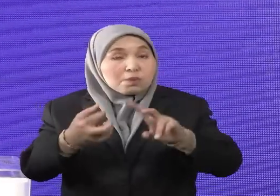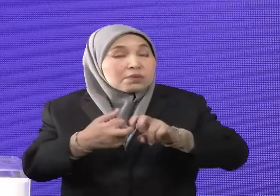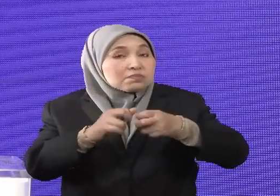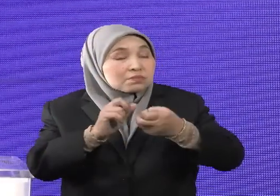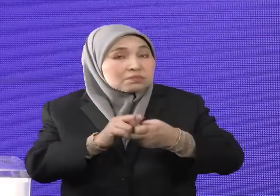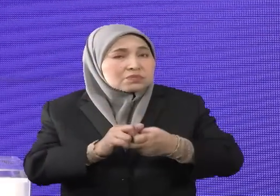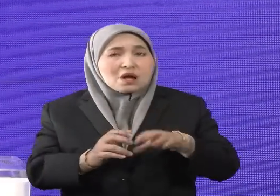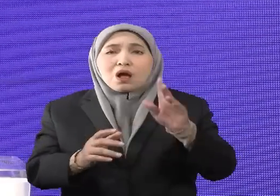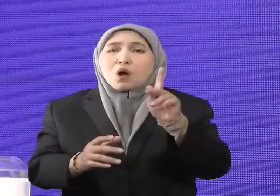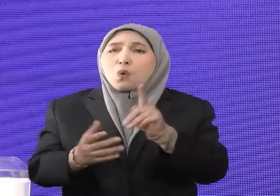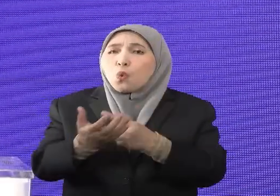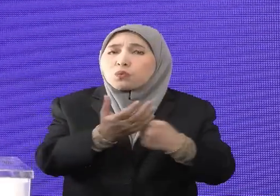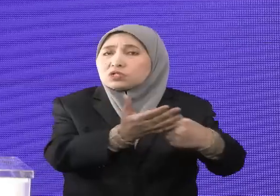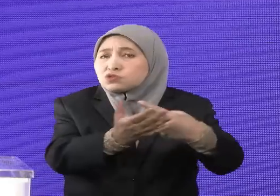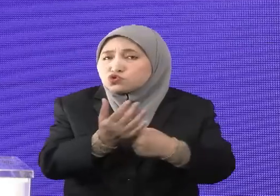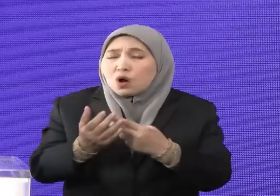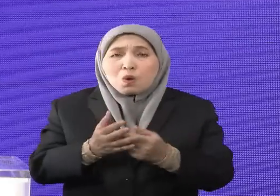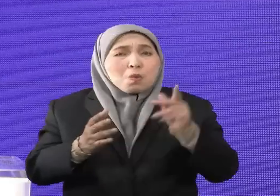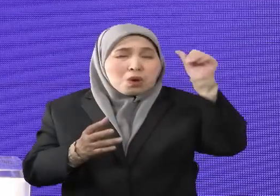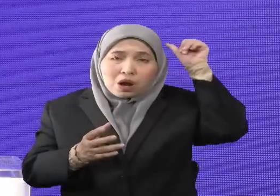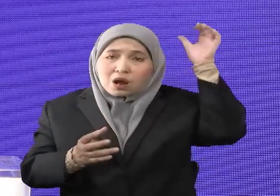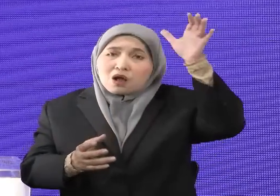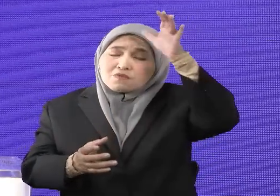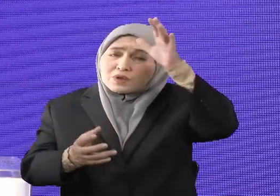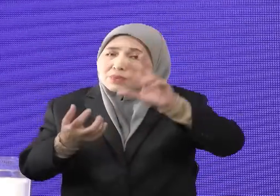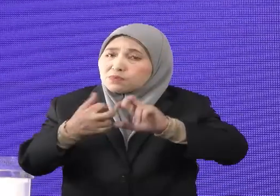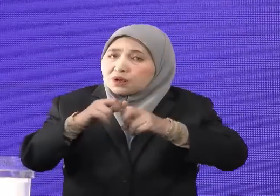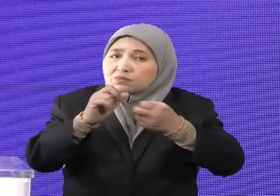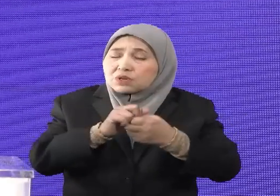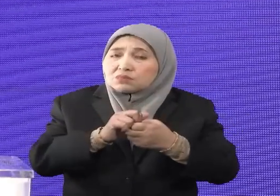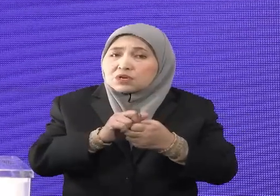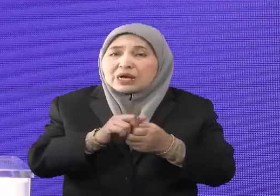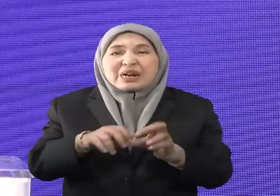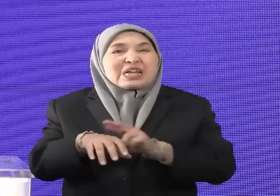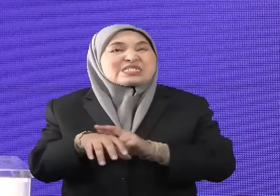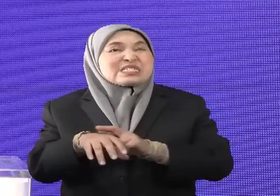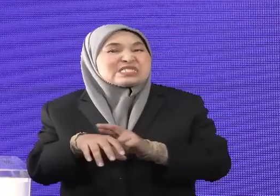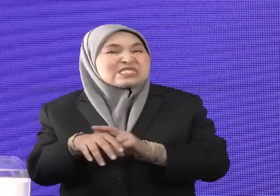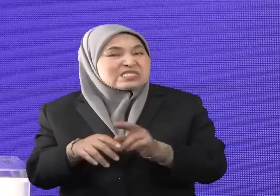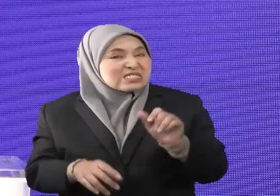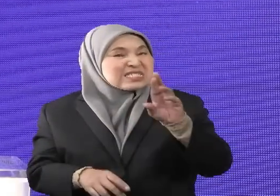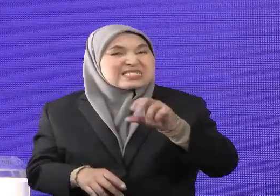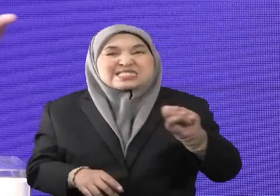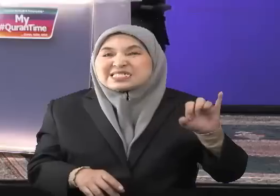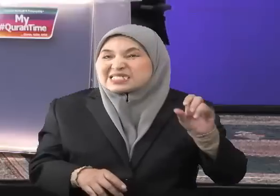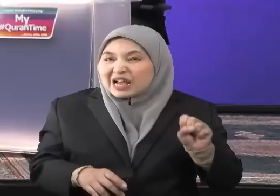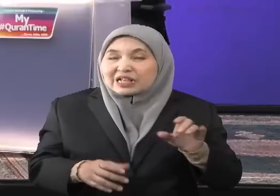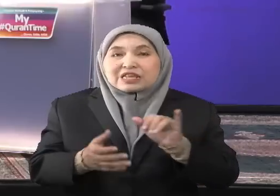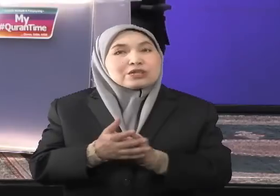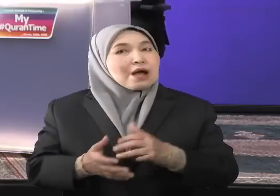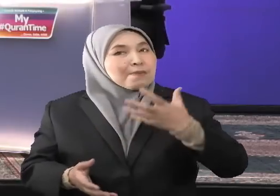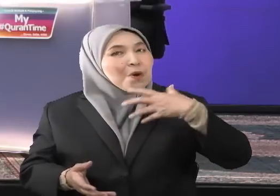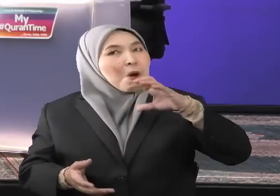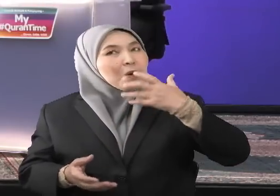konspirasi konspirasi orang kafir empat permasalahan resistant ya residen yang begitu juga permasalahan nah ini yang panas